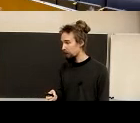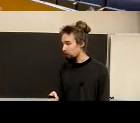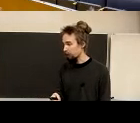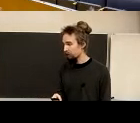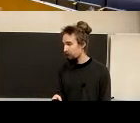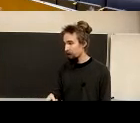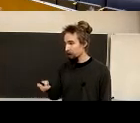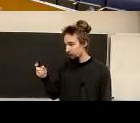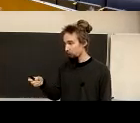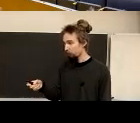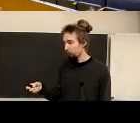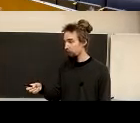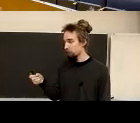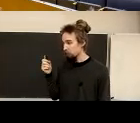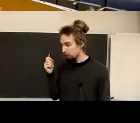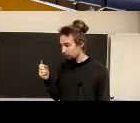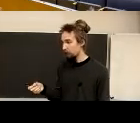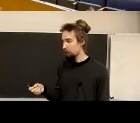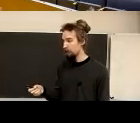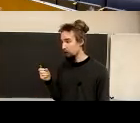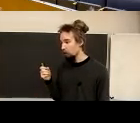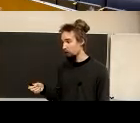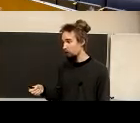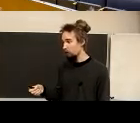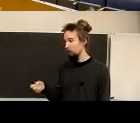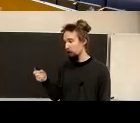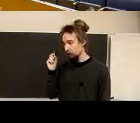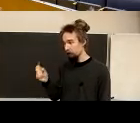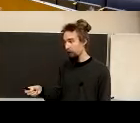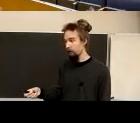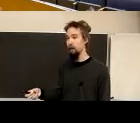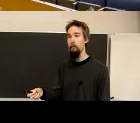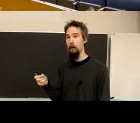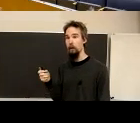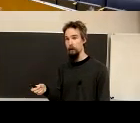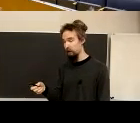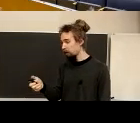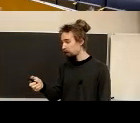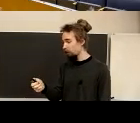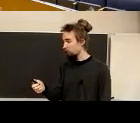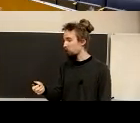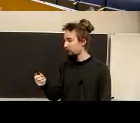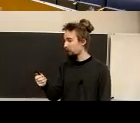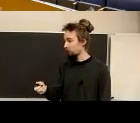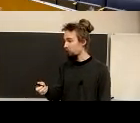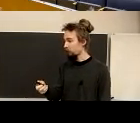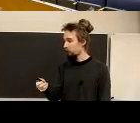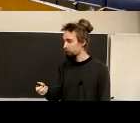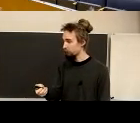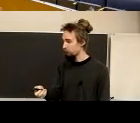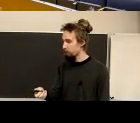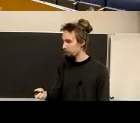näille eri konteksteille. Ja just niin, että miten niin kuin arvot hahmotetaan, niin väitän, että tämmöinen konteksti vaikuttaa siihen tosi